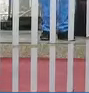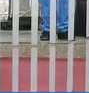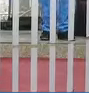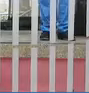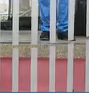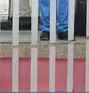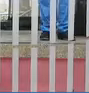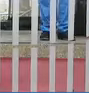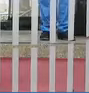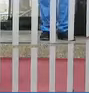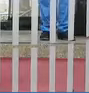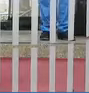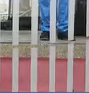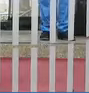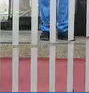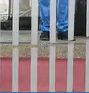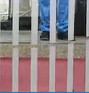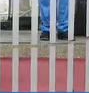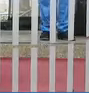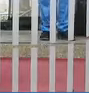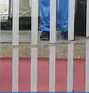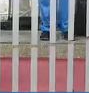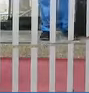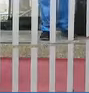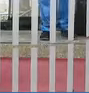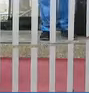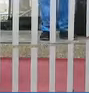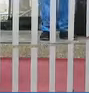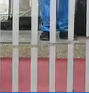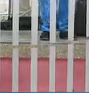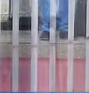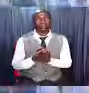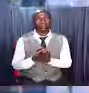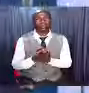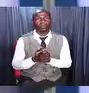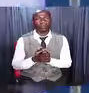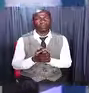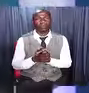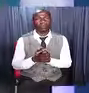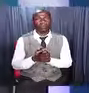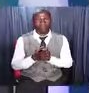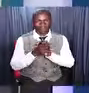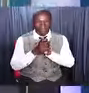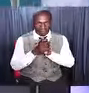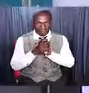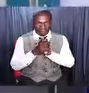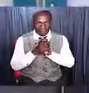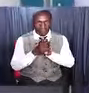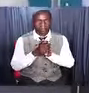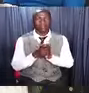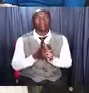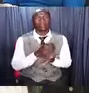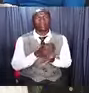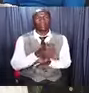pokea sifa na utukufu. Asante Mungu. Amen.